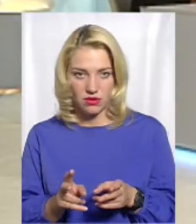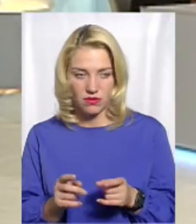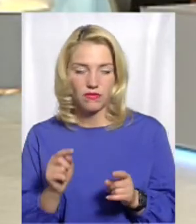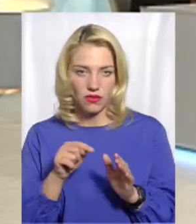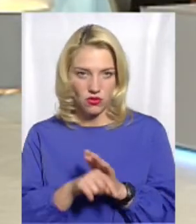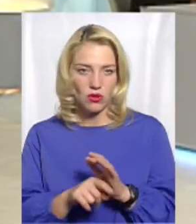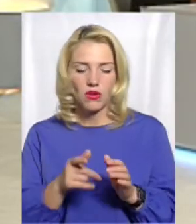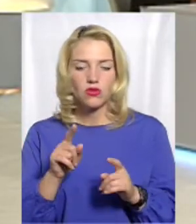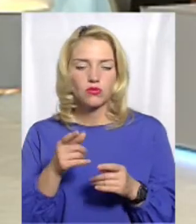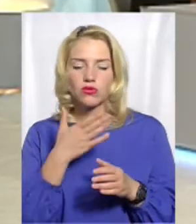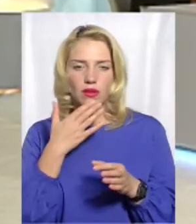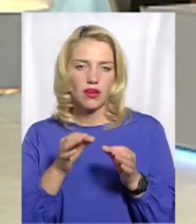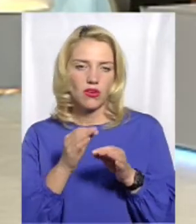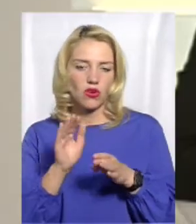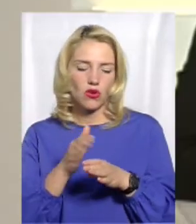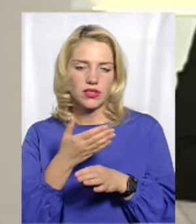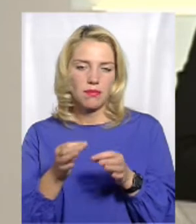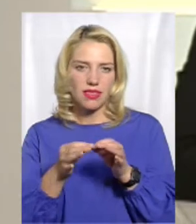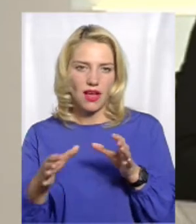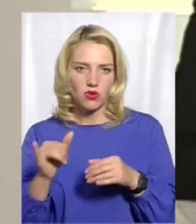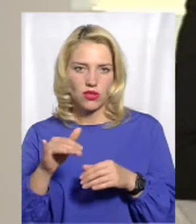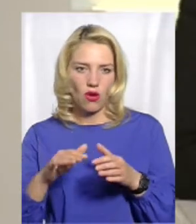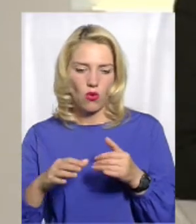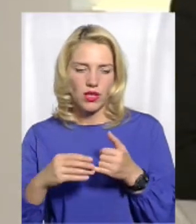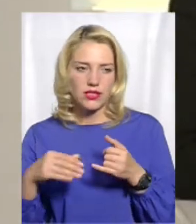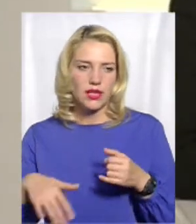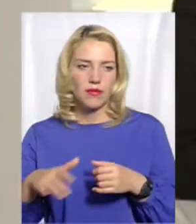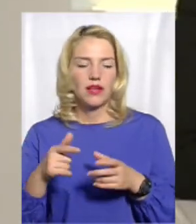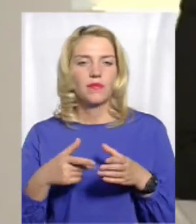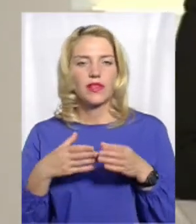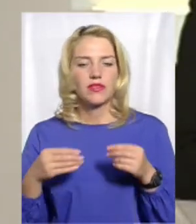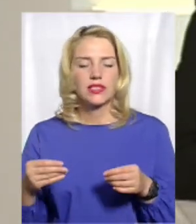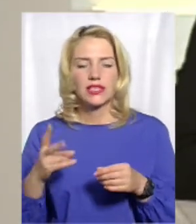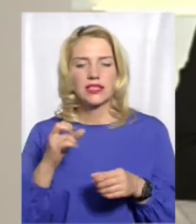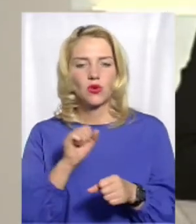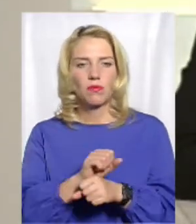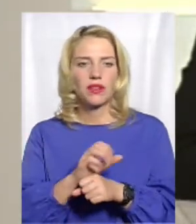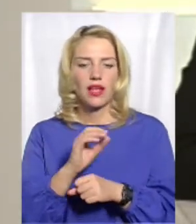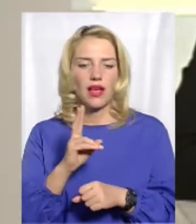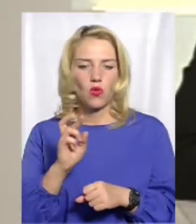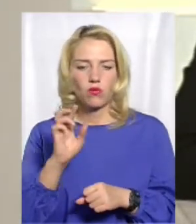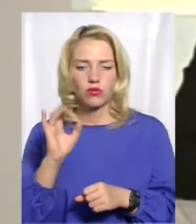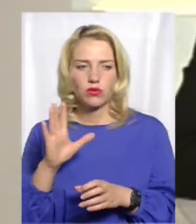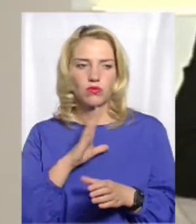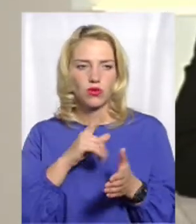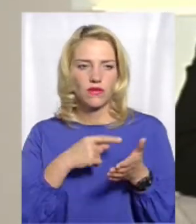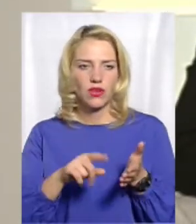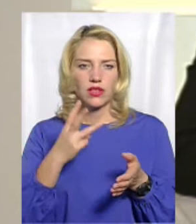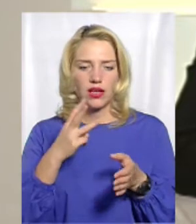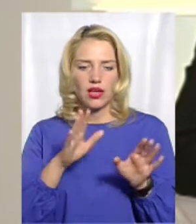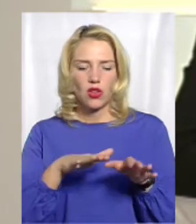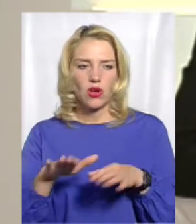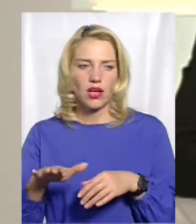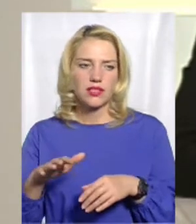цьому, вони не вкладаються в землі. Так. Ось навесні з графіку зупинок екобусу були викреслені три